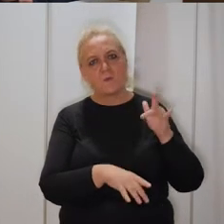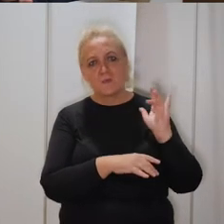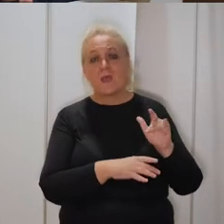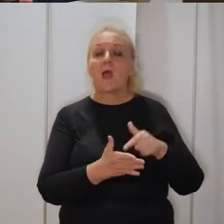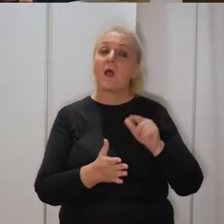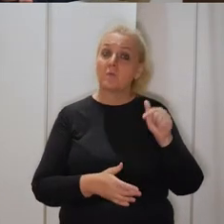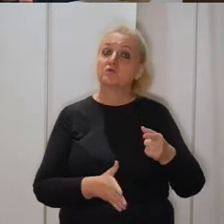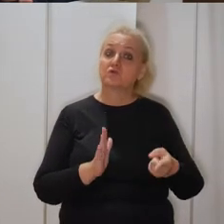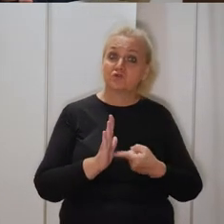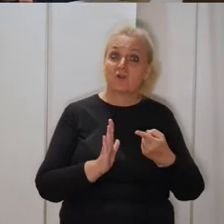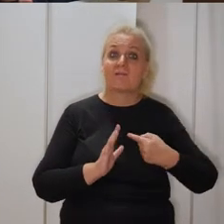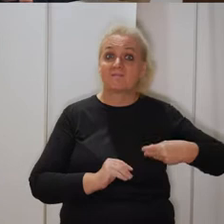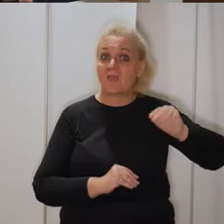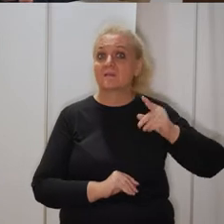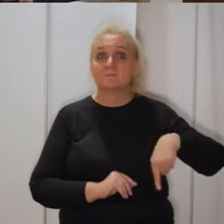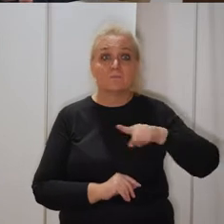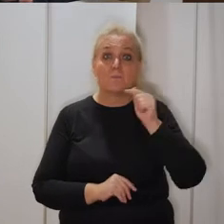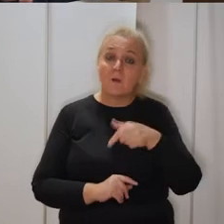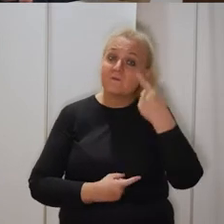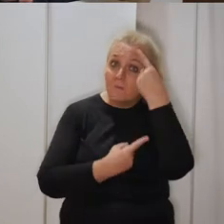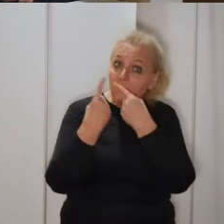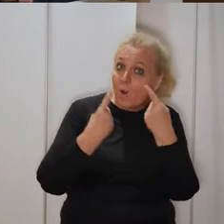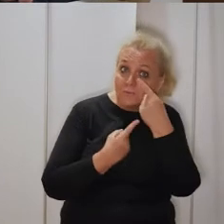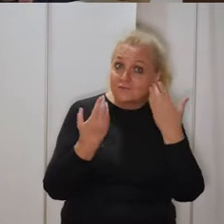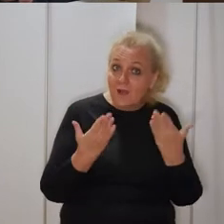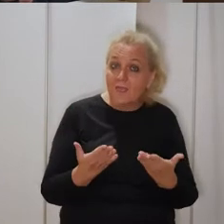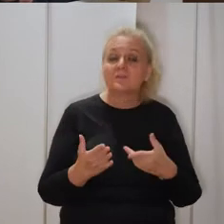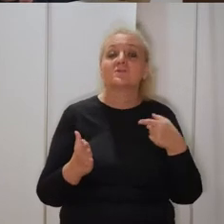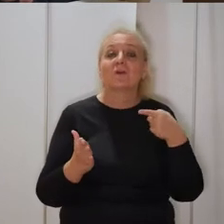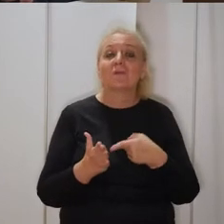A może częściej powinniśmy właśnie się zastanawiać nad tym,